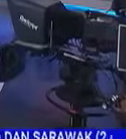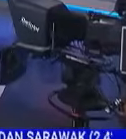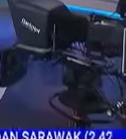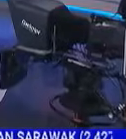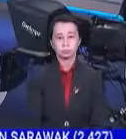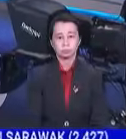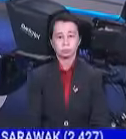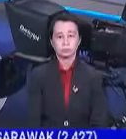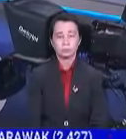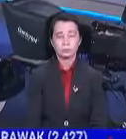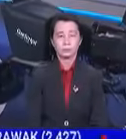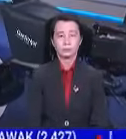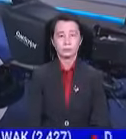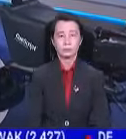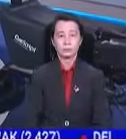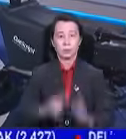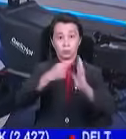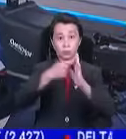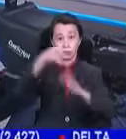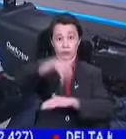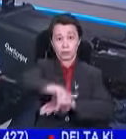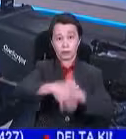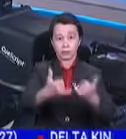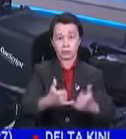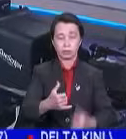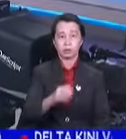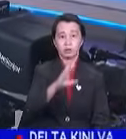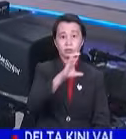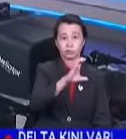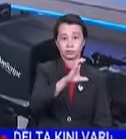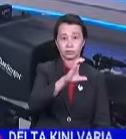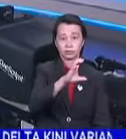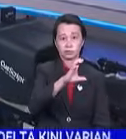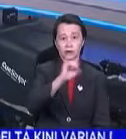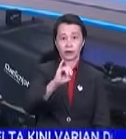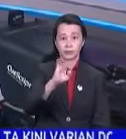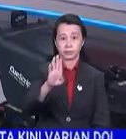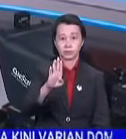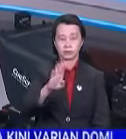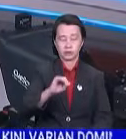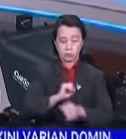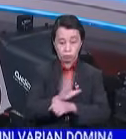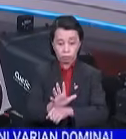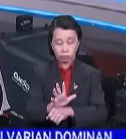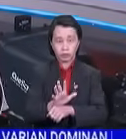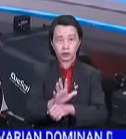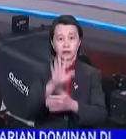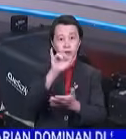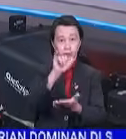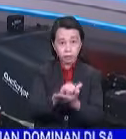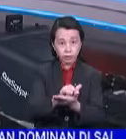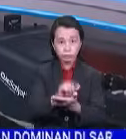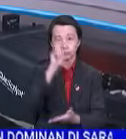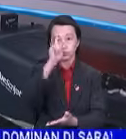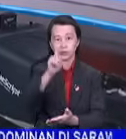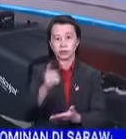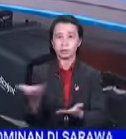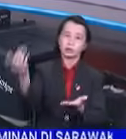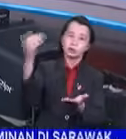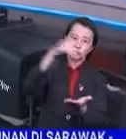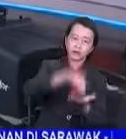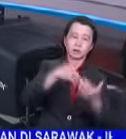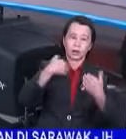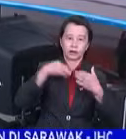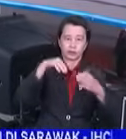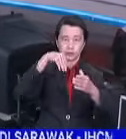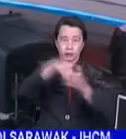Hai bersama berita pedang now mulai malam ini covert itu benar SID kembali menemui Anda eksklusif di